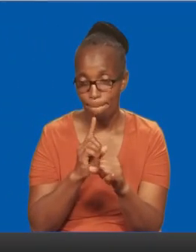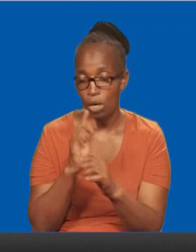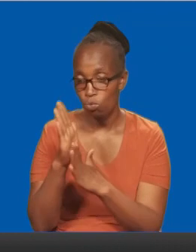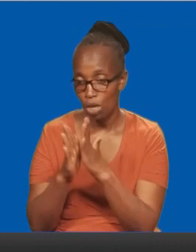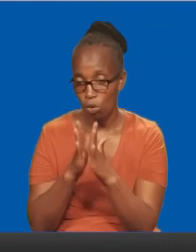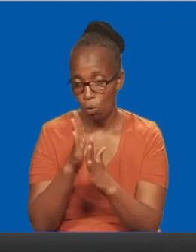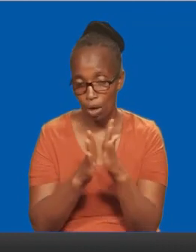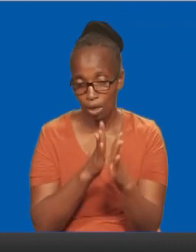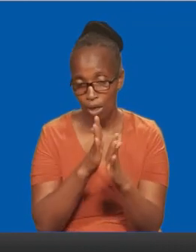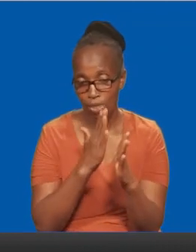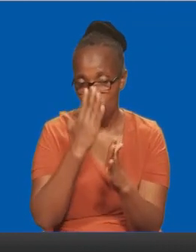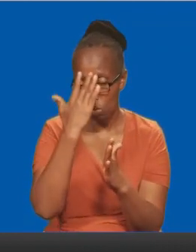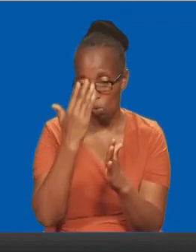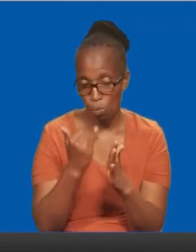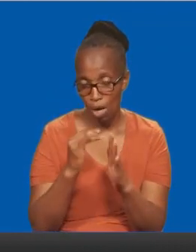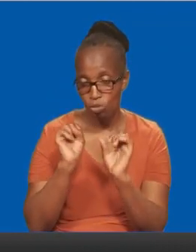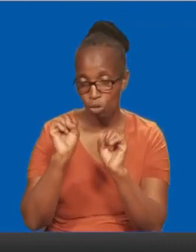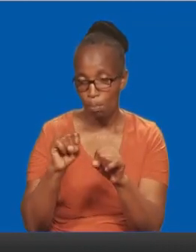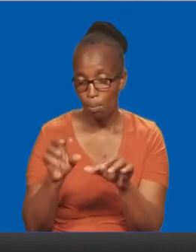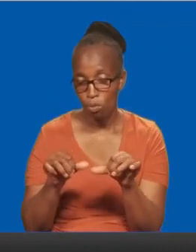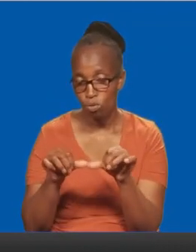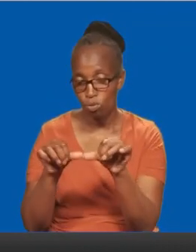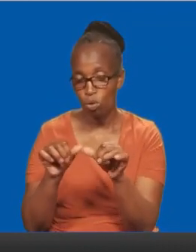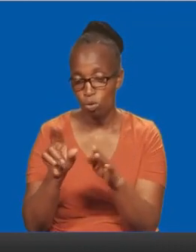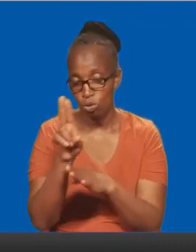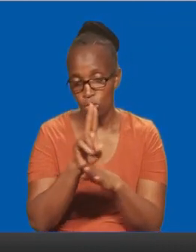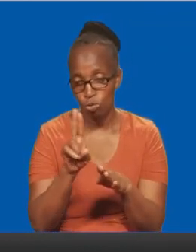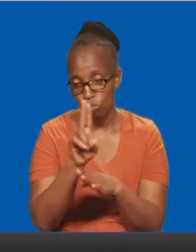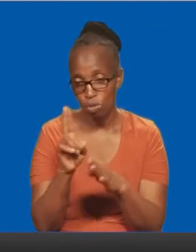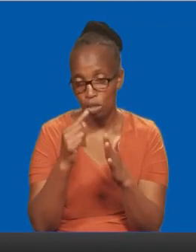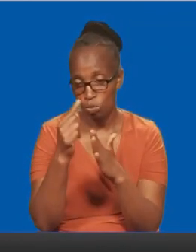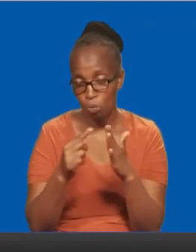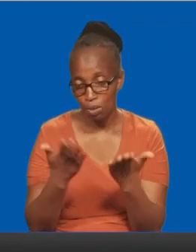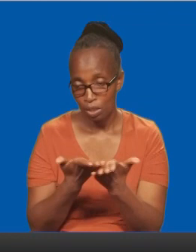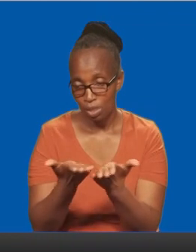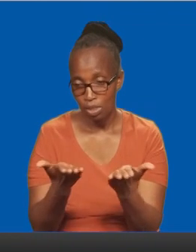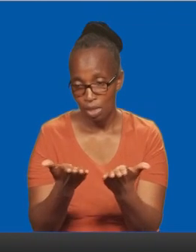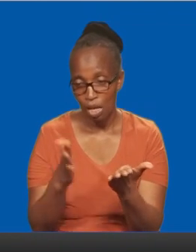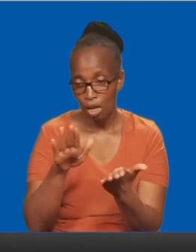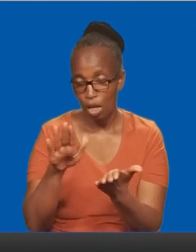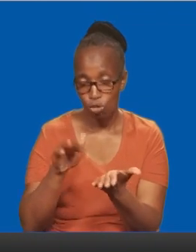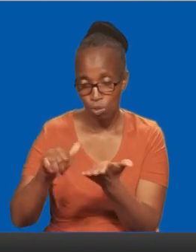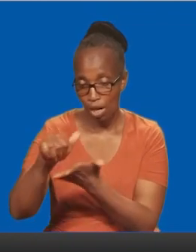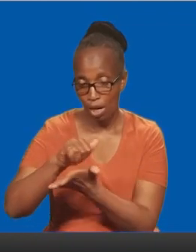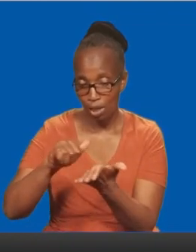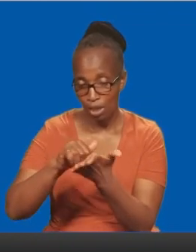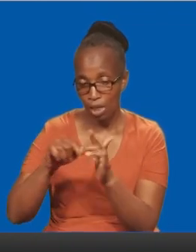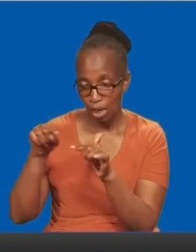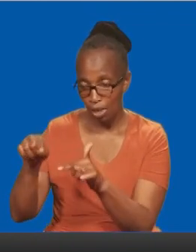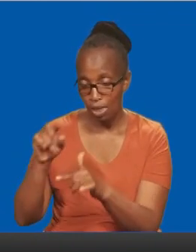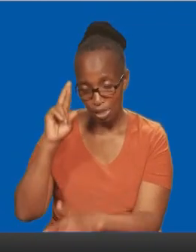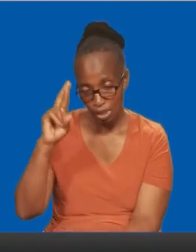zao. We want to ensure that we are organized so that you can exploit whatever is in your